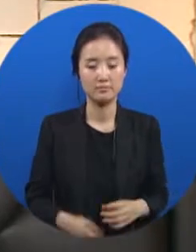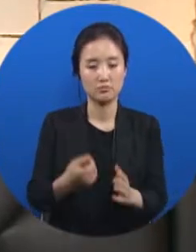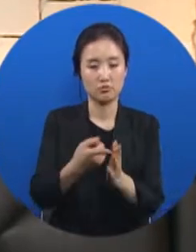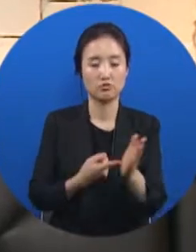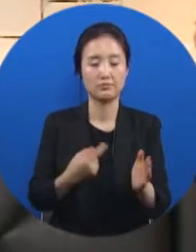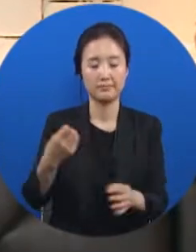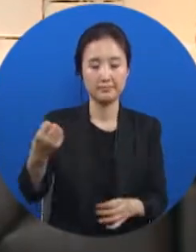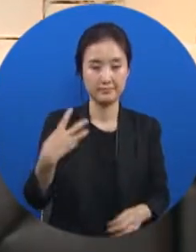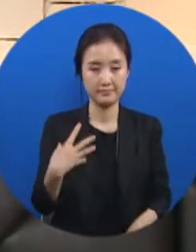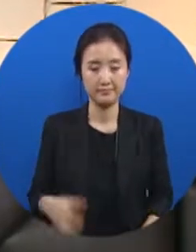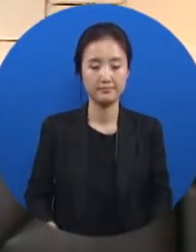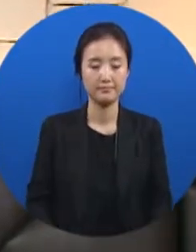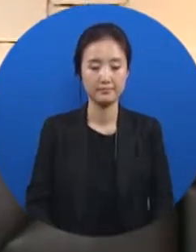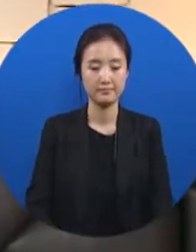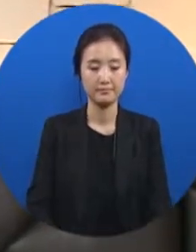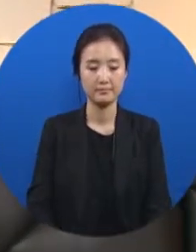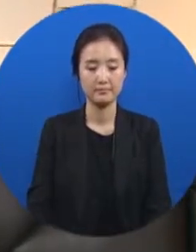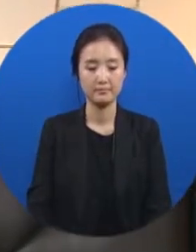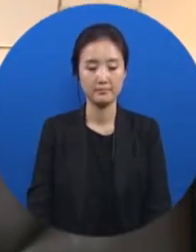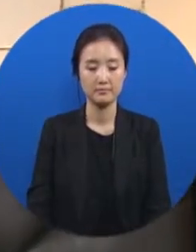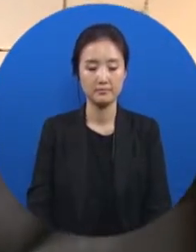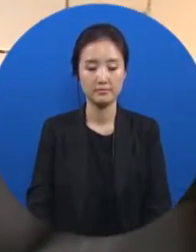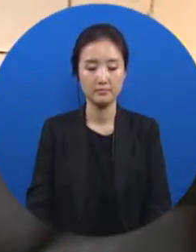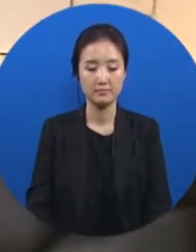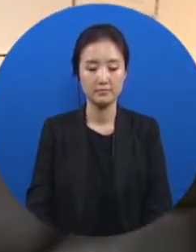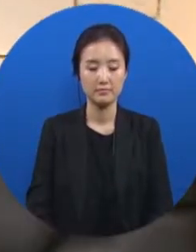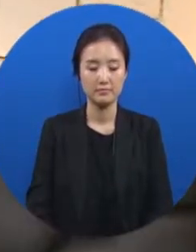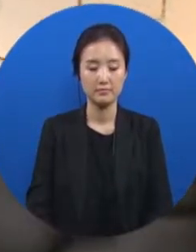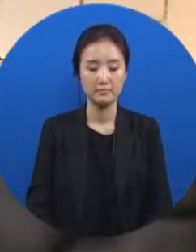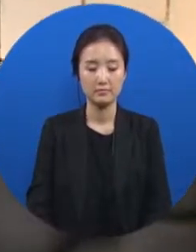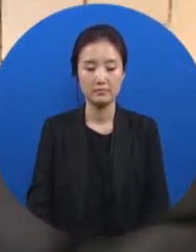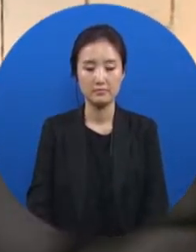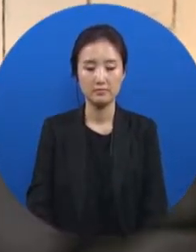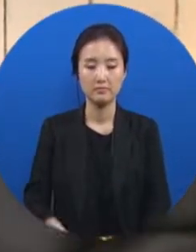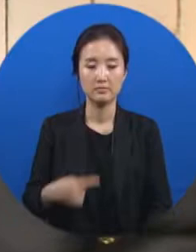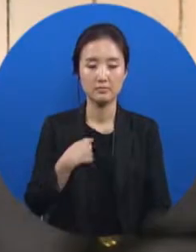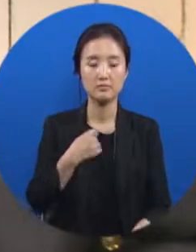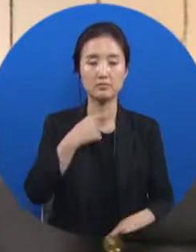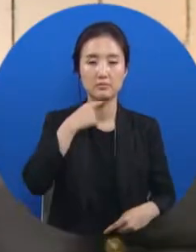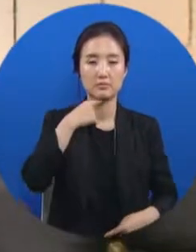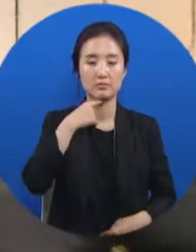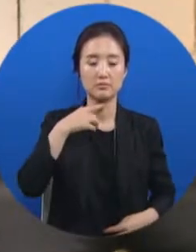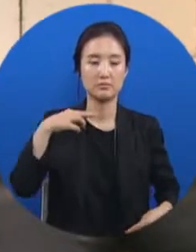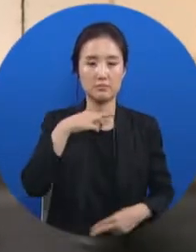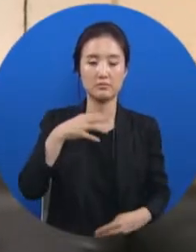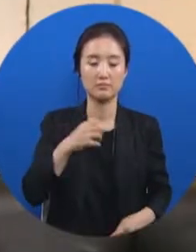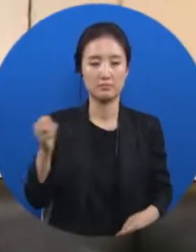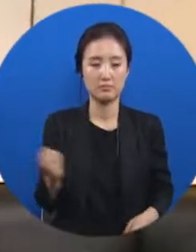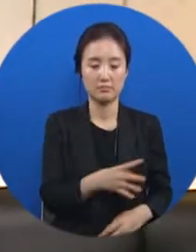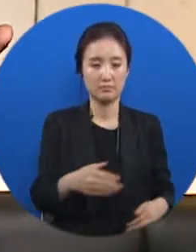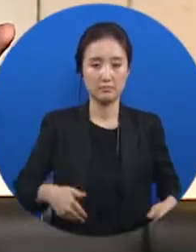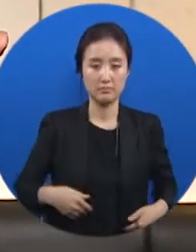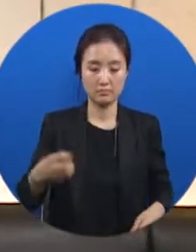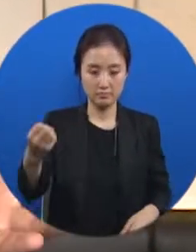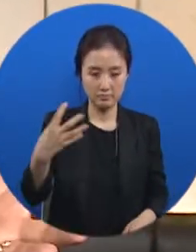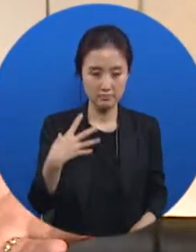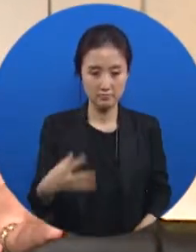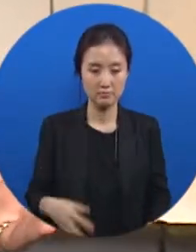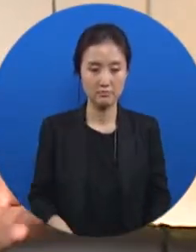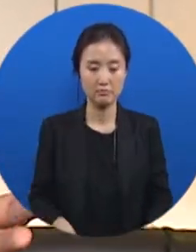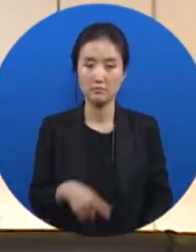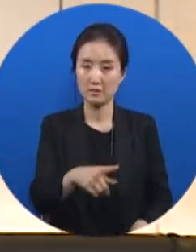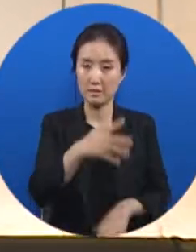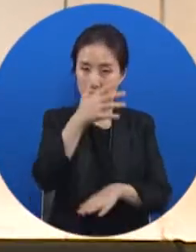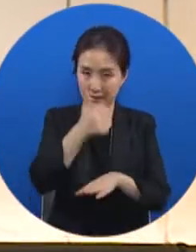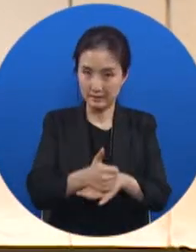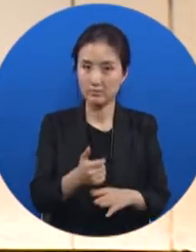된다. 그러면 이제 여기 뭐 위, 식도부터 이렇게 십이지장 뭐 위까지 이렇게 다 절제를 해야 된다 이러시길래 이게 마지막일 수도